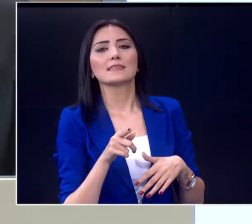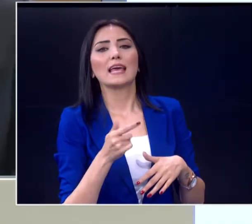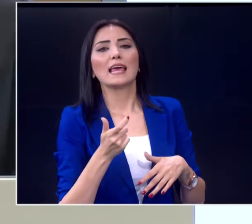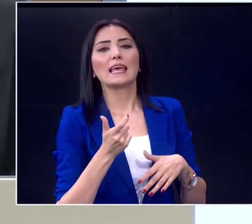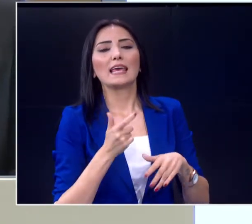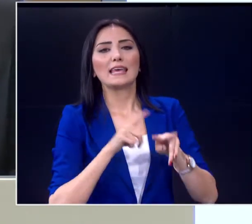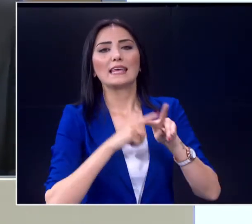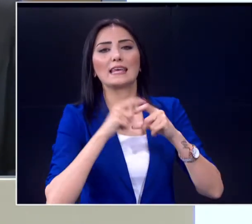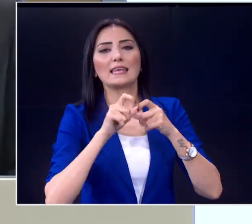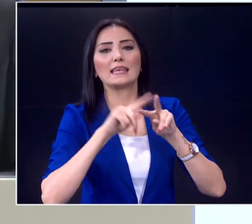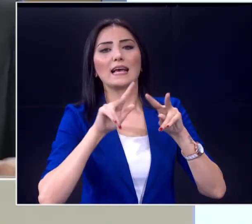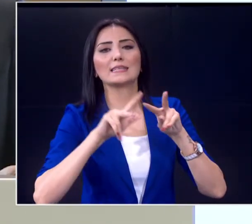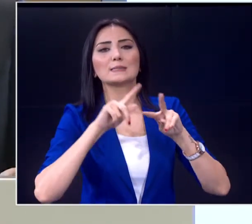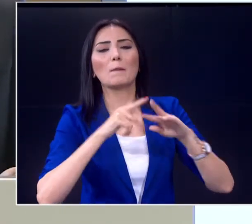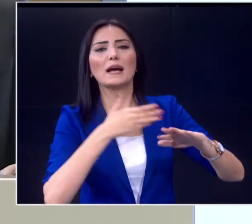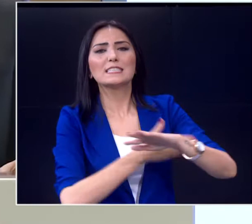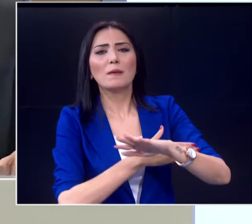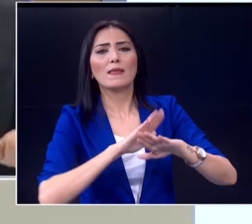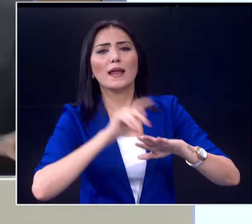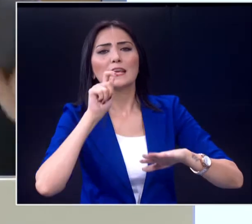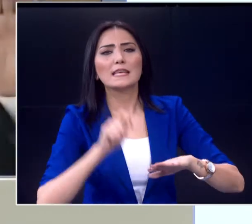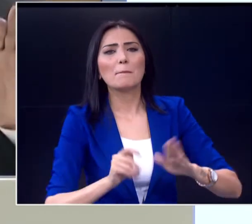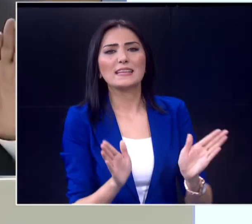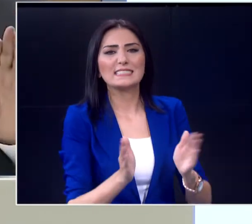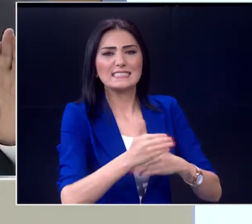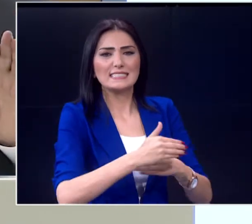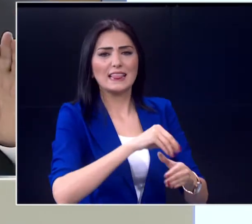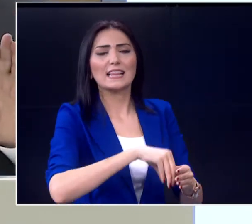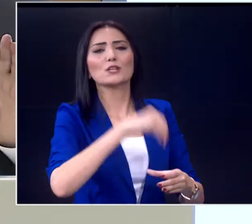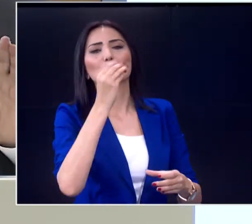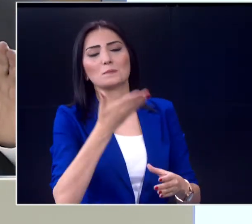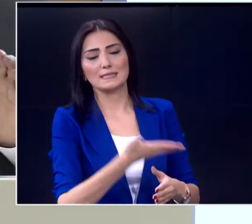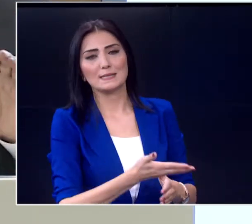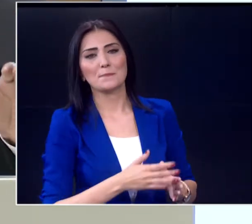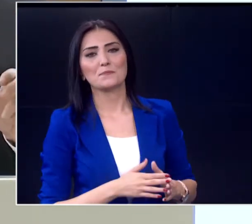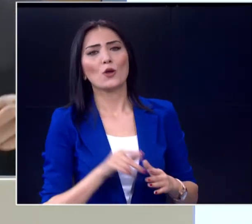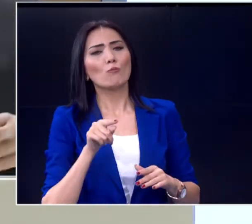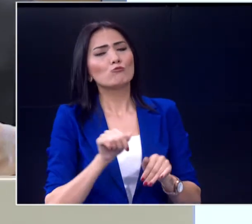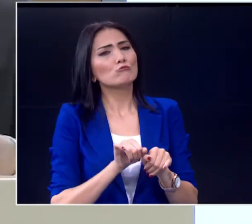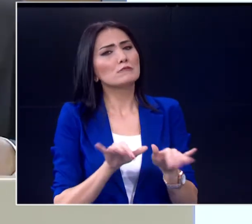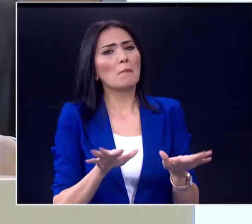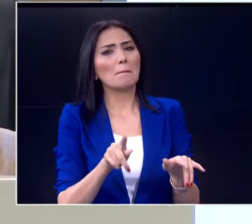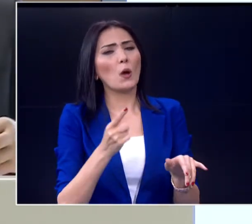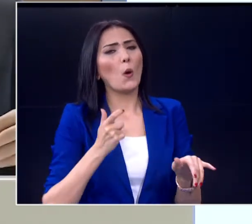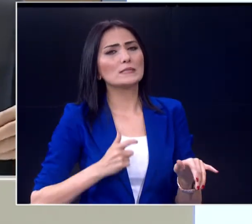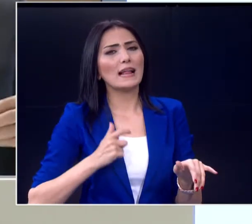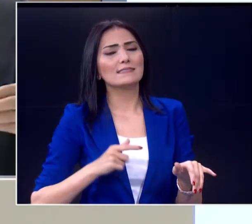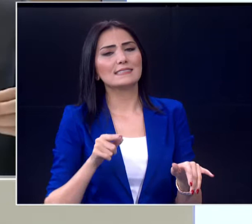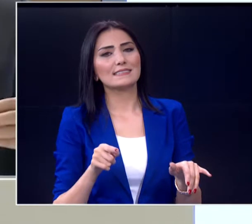yasama hizmetlerini yapan iradesinin sandıktan çıkması. Bu sistemin bir özelliği